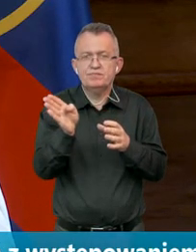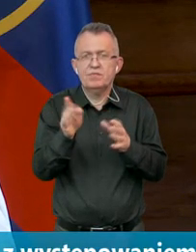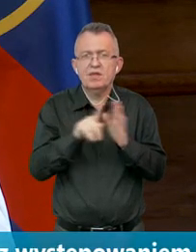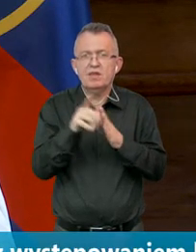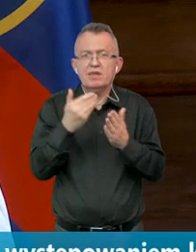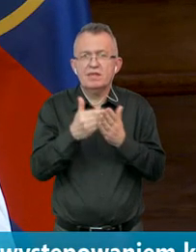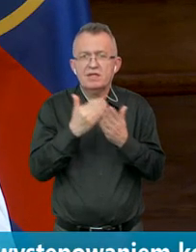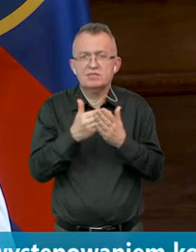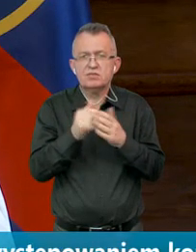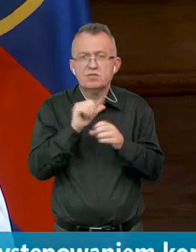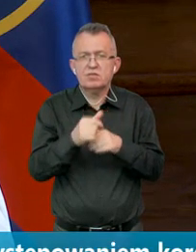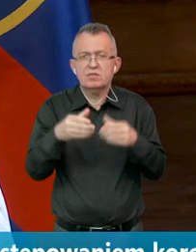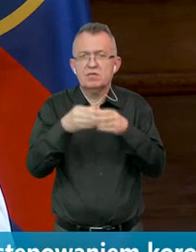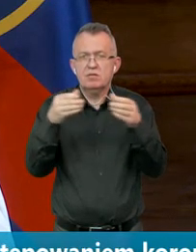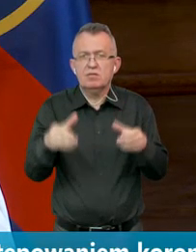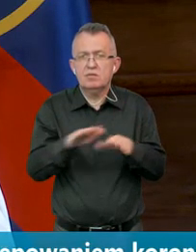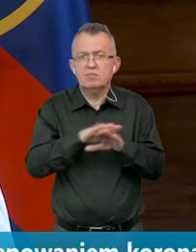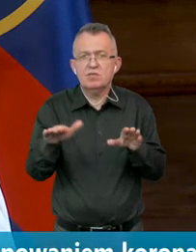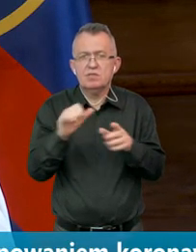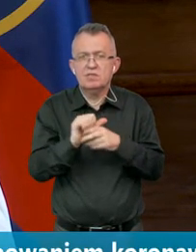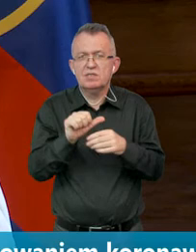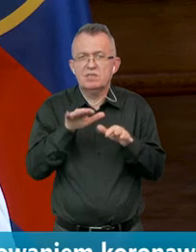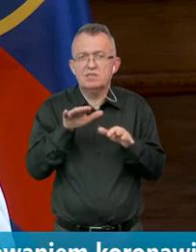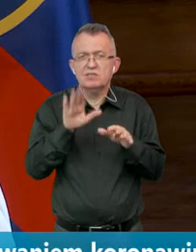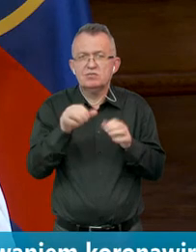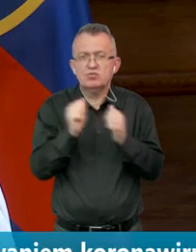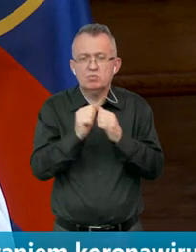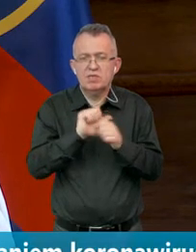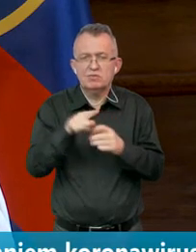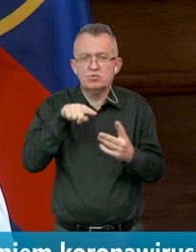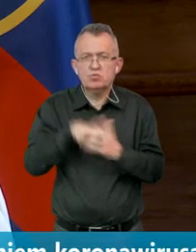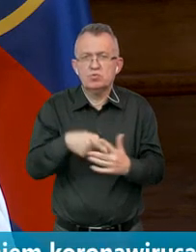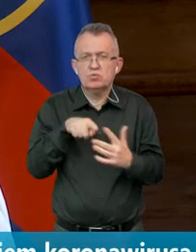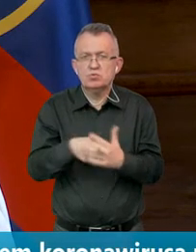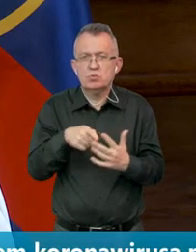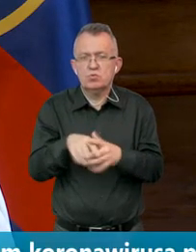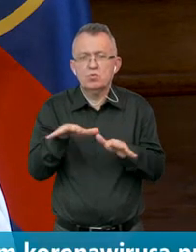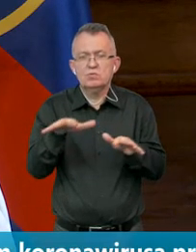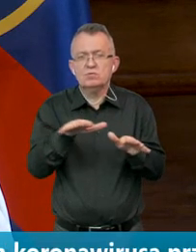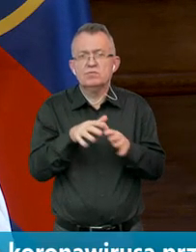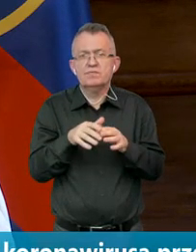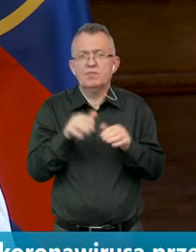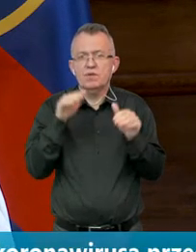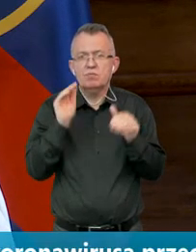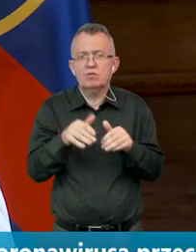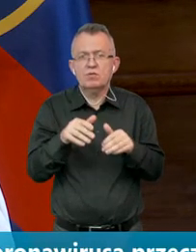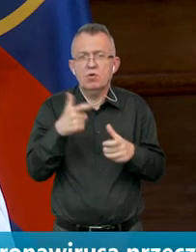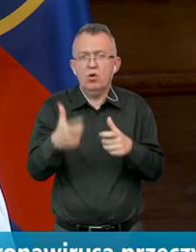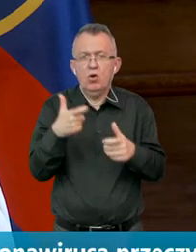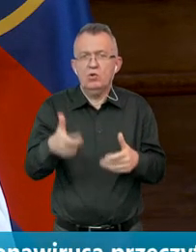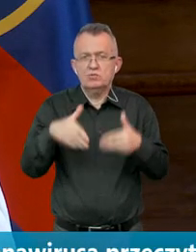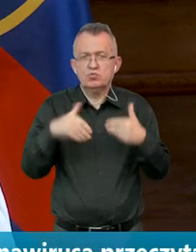Dlaczego zostały tam betonowe płyty? Po zimie powstały tam dziury głębokości rowu mariańskiego, można zgubić